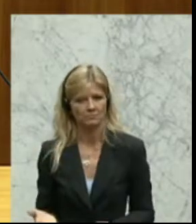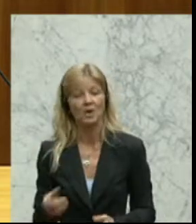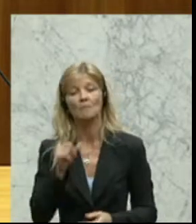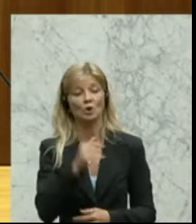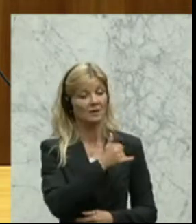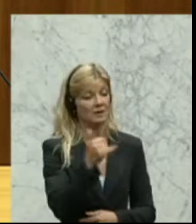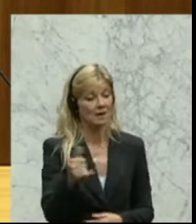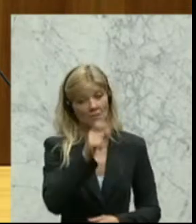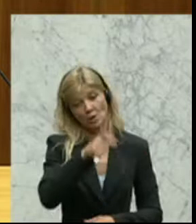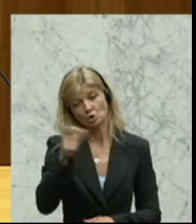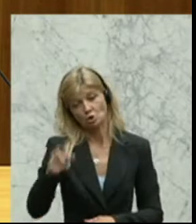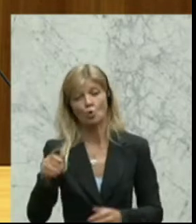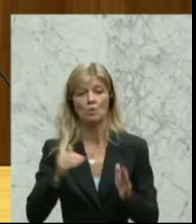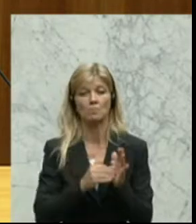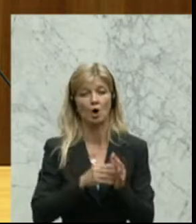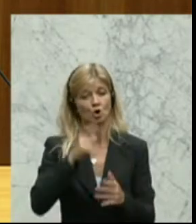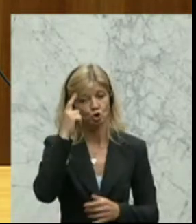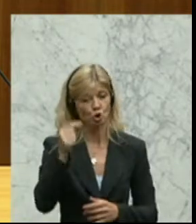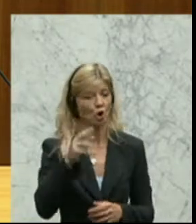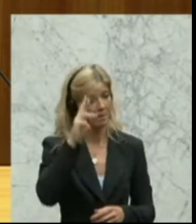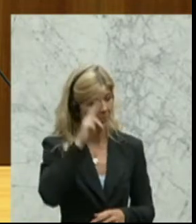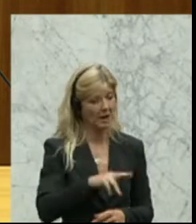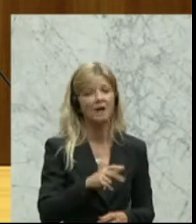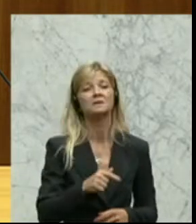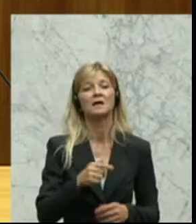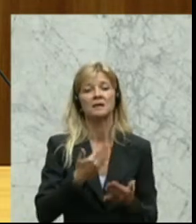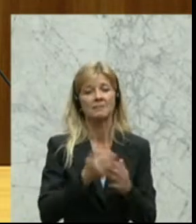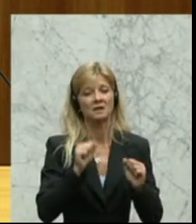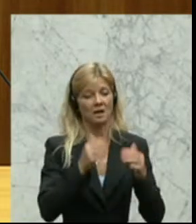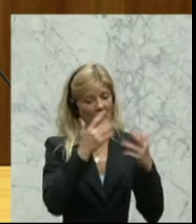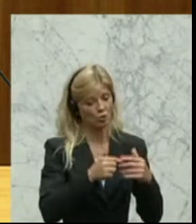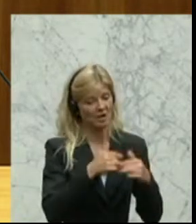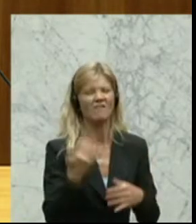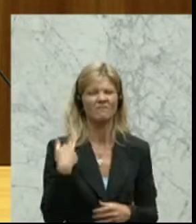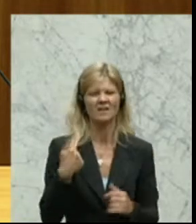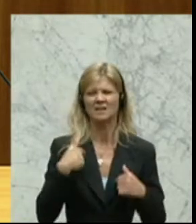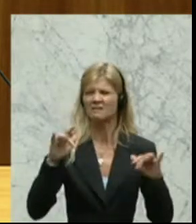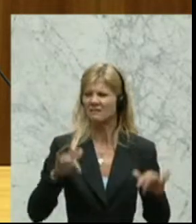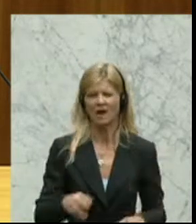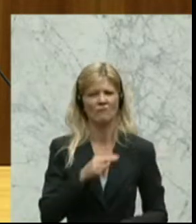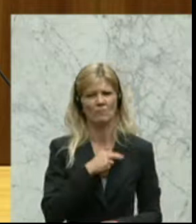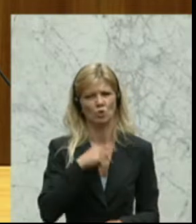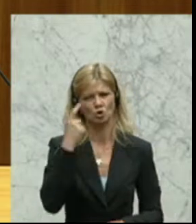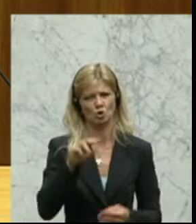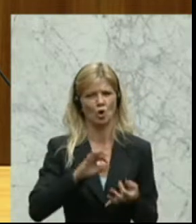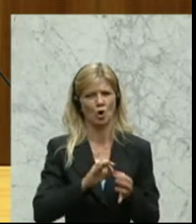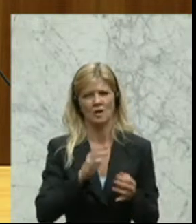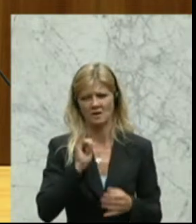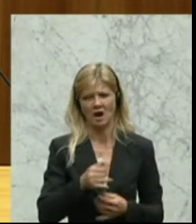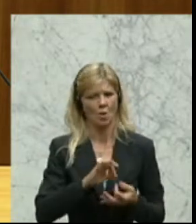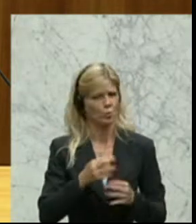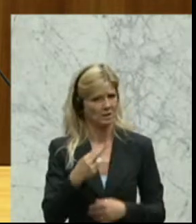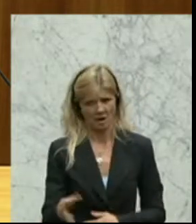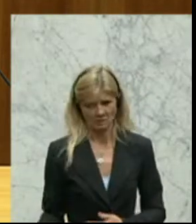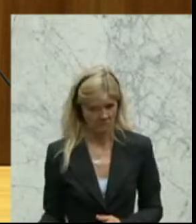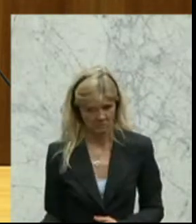berechnen, ab wann bin ich in der Vermögensteuer, ja oder nein. Ich glaube, das kann nicht Ziel dieser Reform sein. Ich schließe